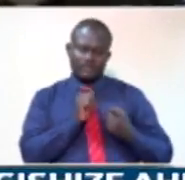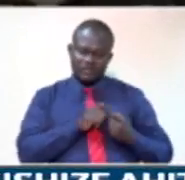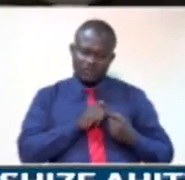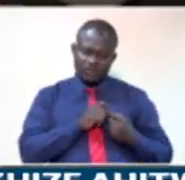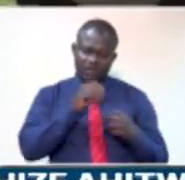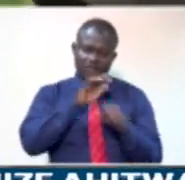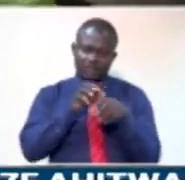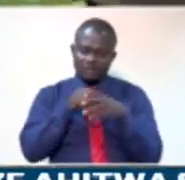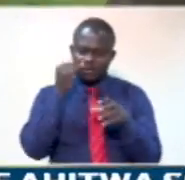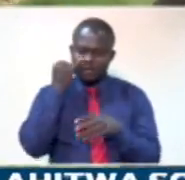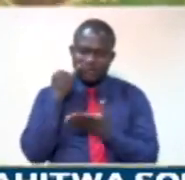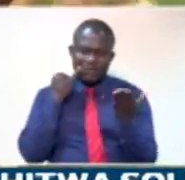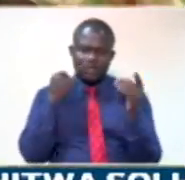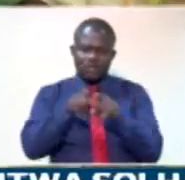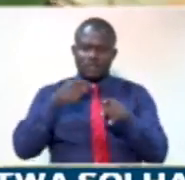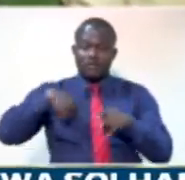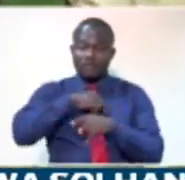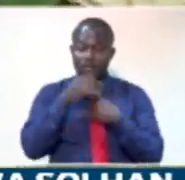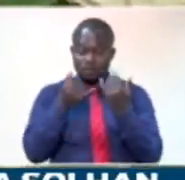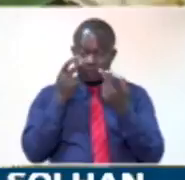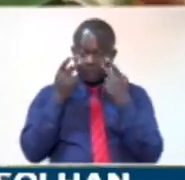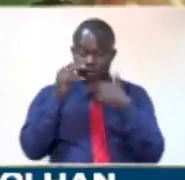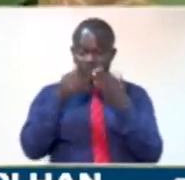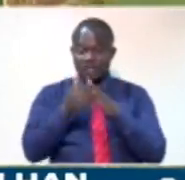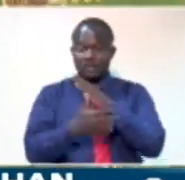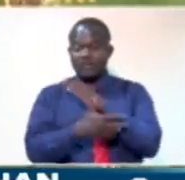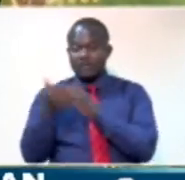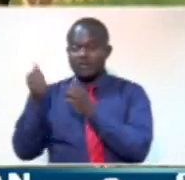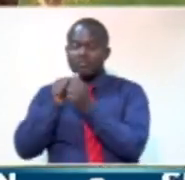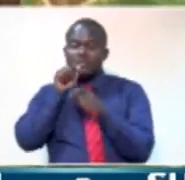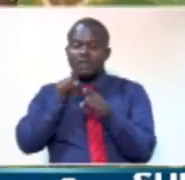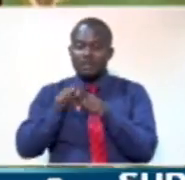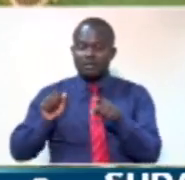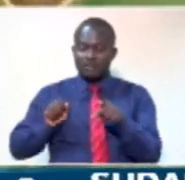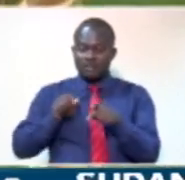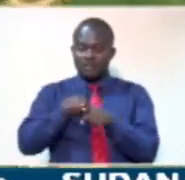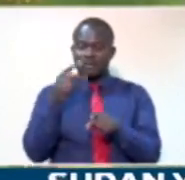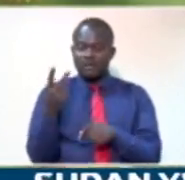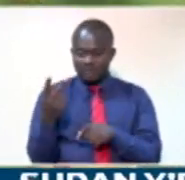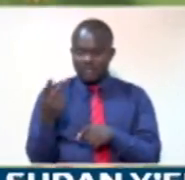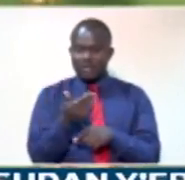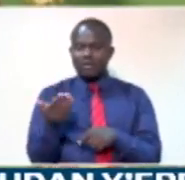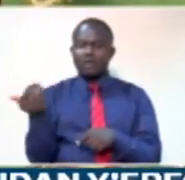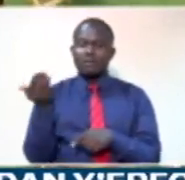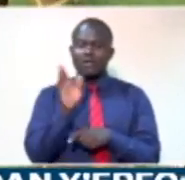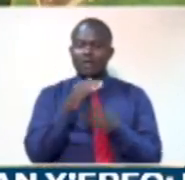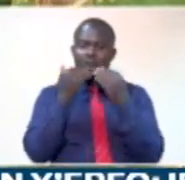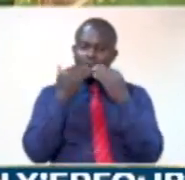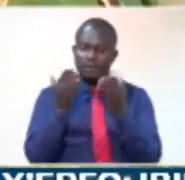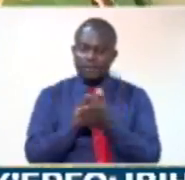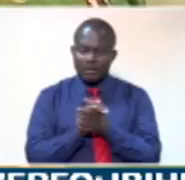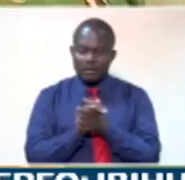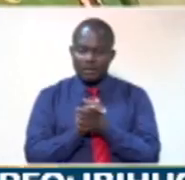Twarahungabanye mu buryo bukomeye. Nanjye ubwanjye uko mbona batwaye barumuna banjye babiri n'abana babiri na n'ubu ntibaragaruka.